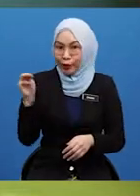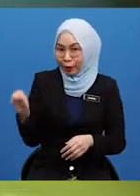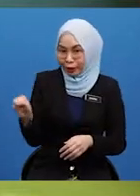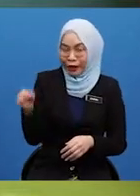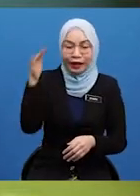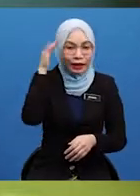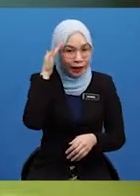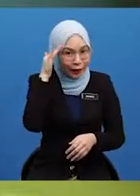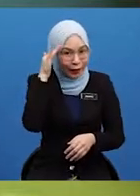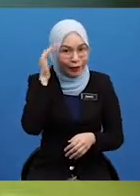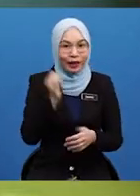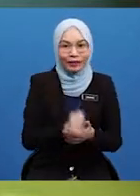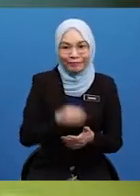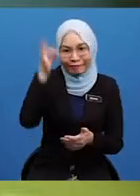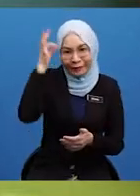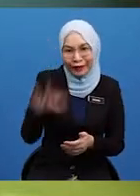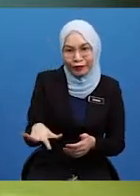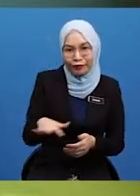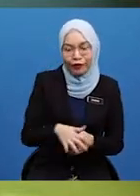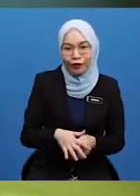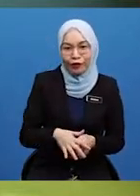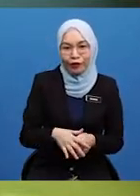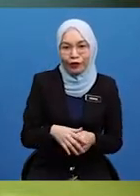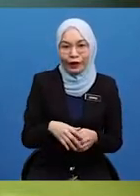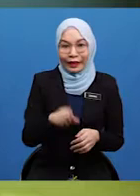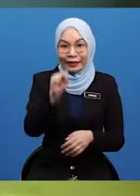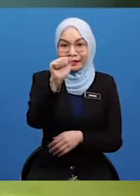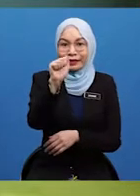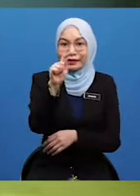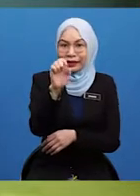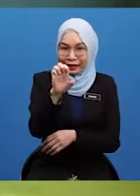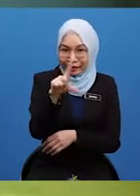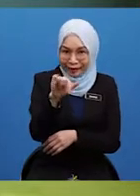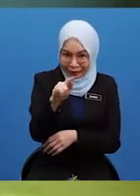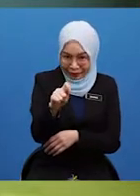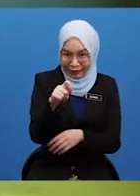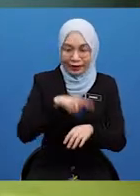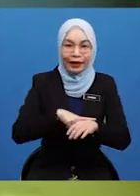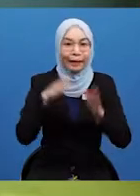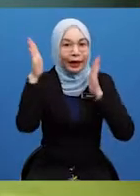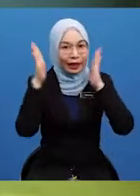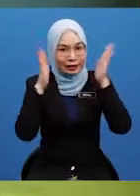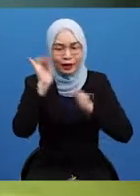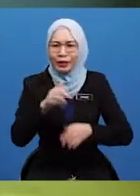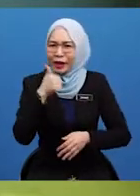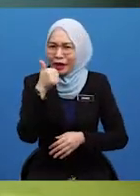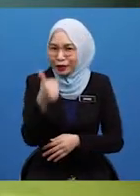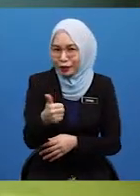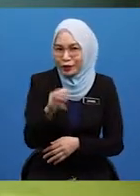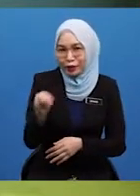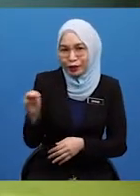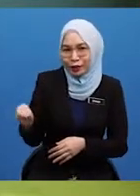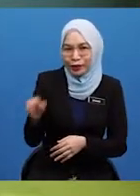tahukah info mengenai satelit di Malaysia bagus murid yang tahu mengenai